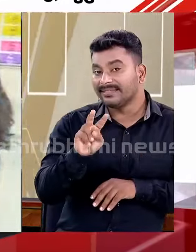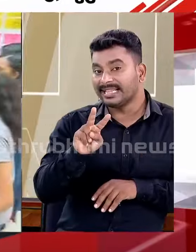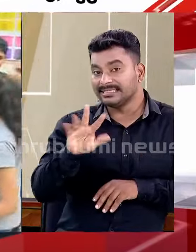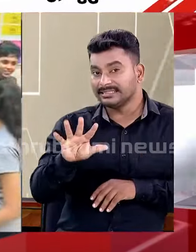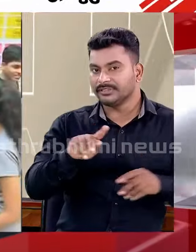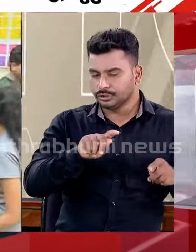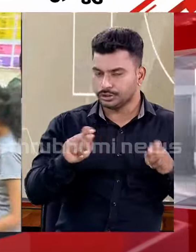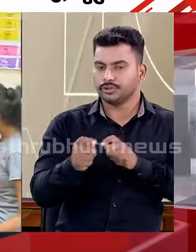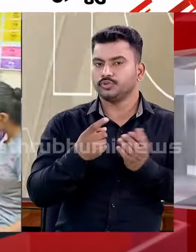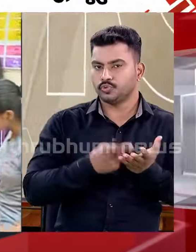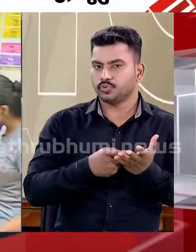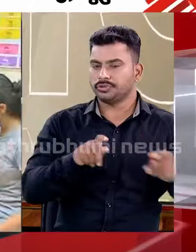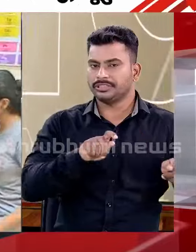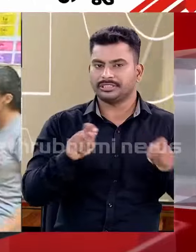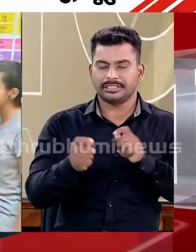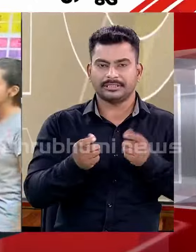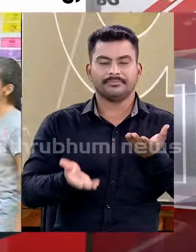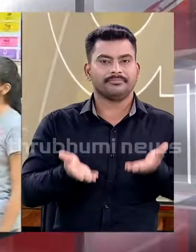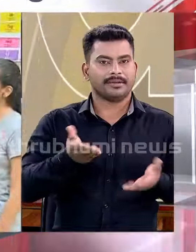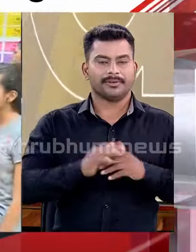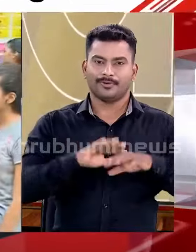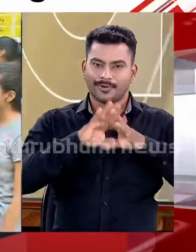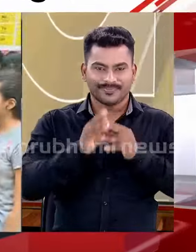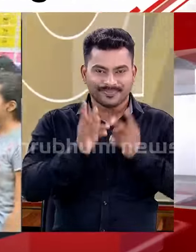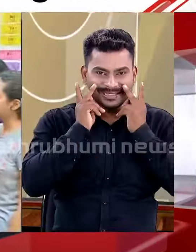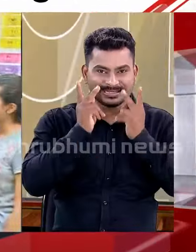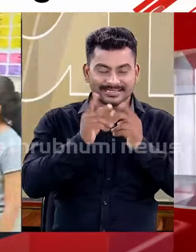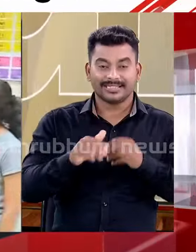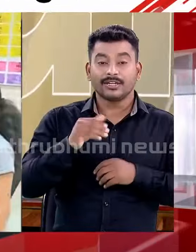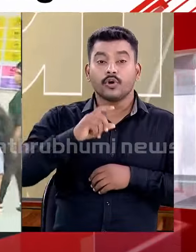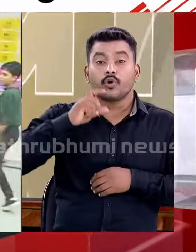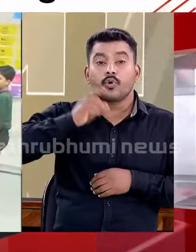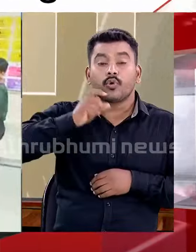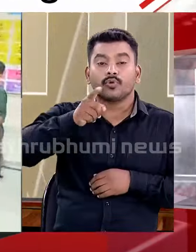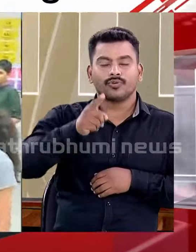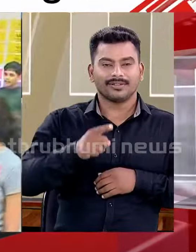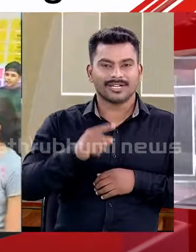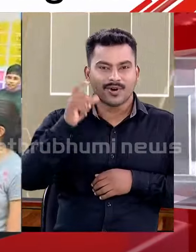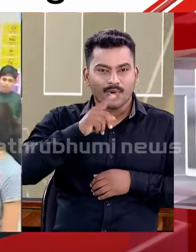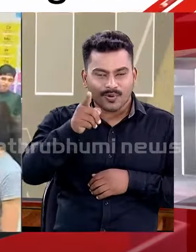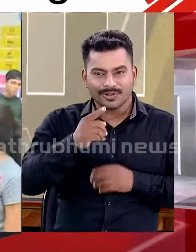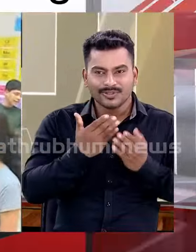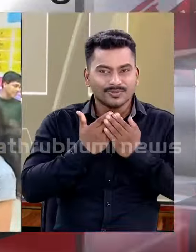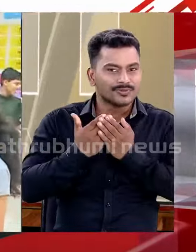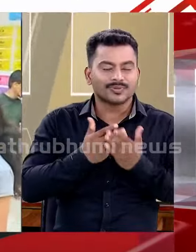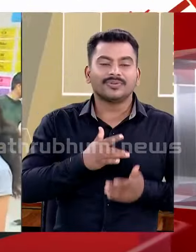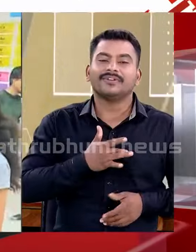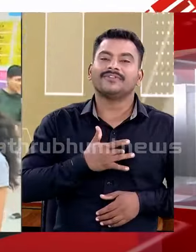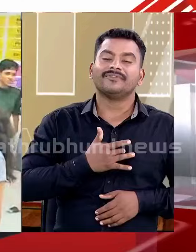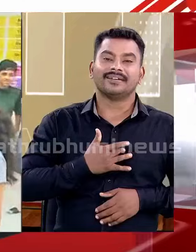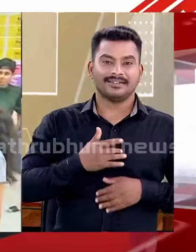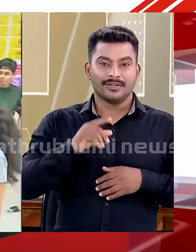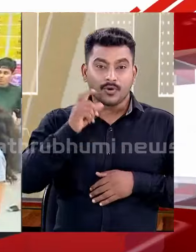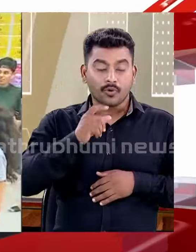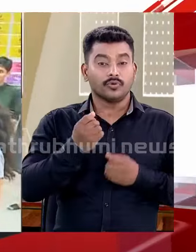നടക്കുന്നത്. ശരി, ഹരിയാണ് അവിടെയും വിവരങ്ങൾ നൽകിയത്. നമുക്ക് കോഴിക്കോട്ടേക്ക് ഒന്ന് പോകാം. നയൻതാരയുണ്ട്. നയൻതാര കോഴിക്കോടും